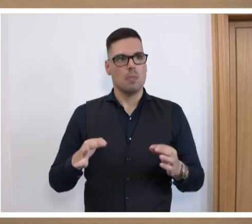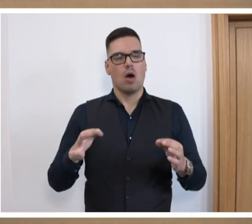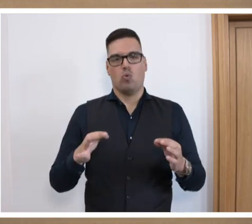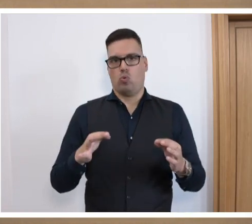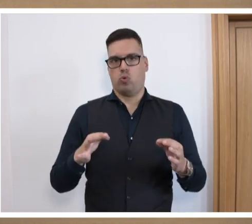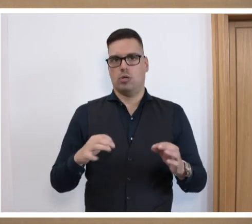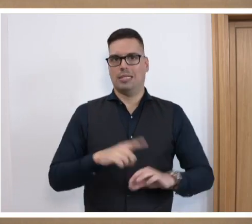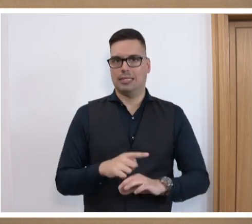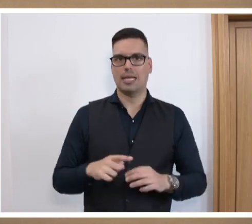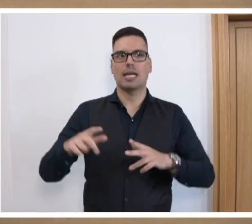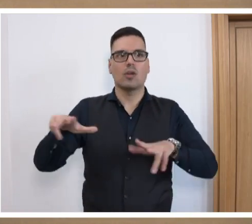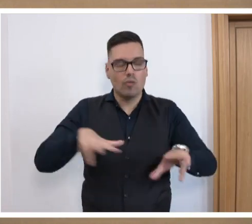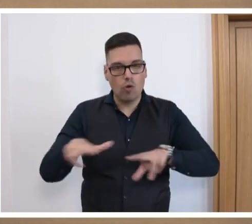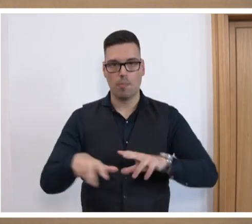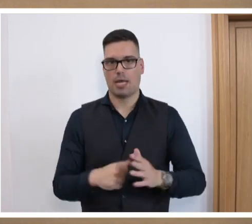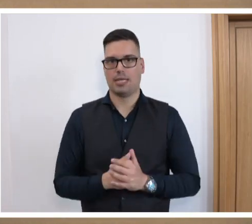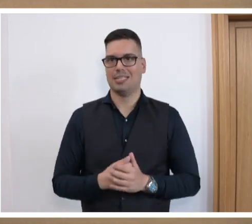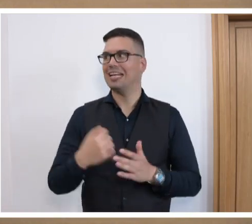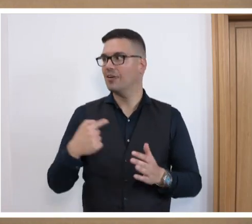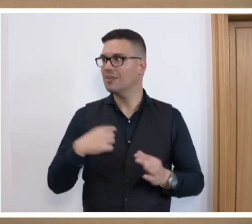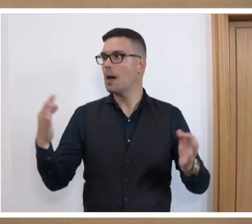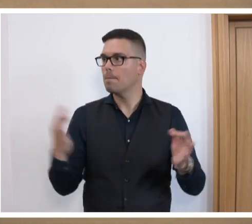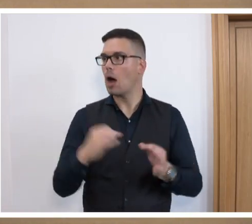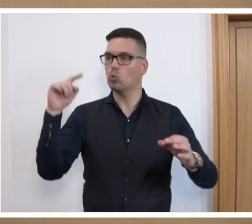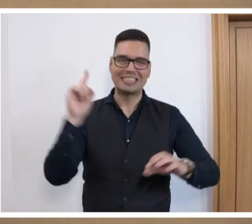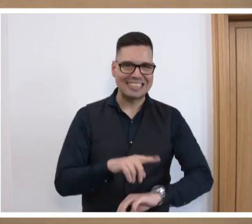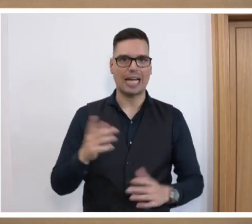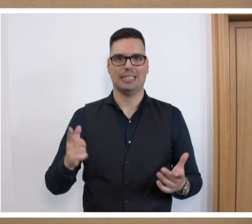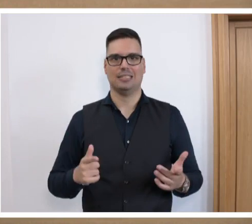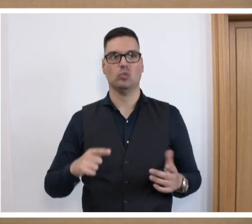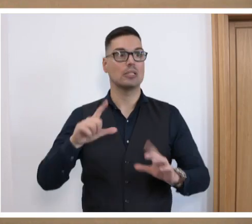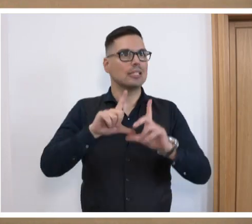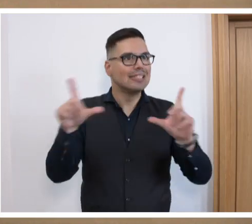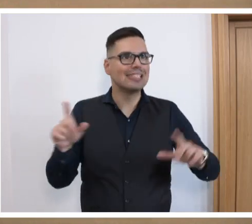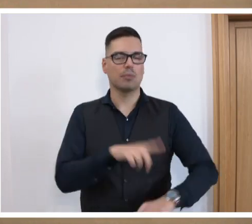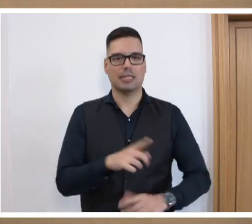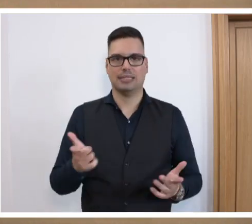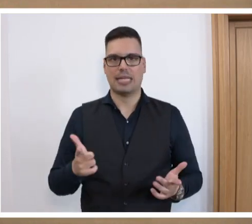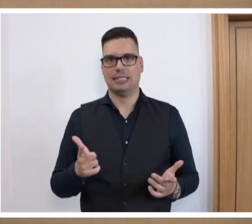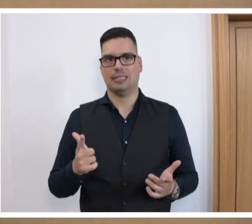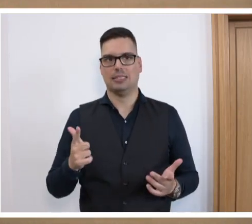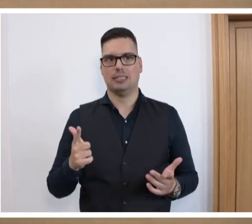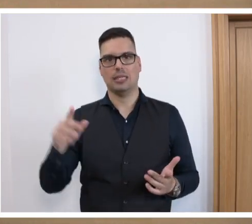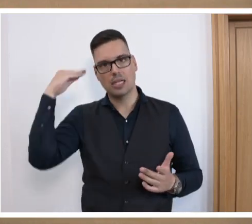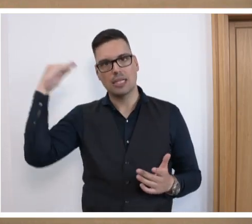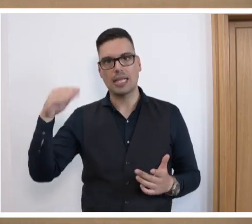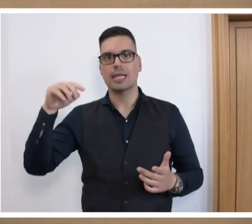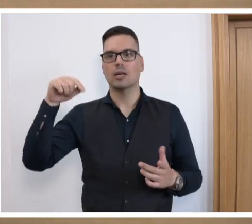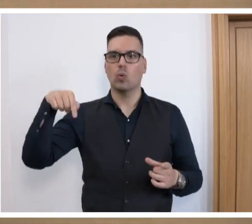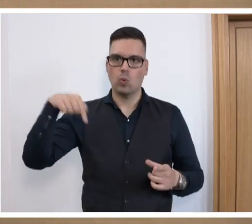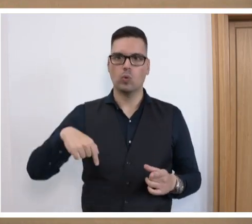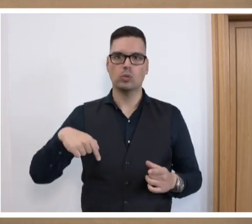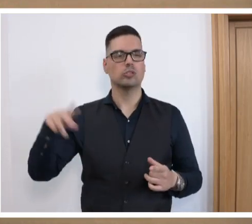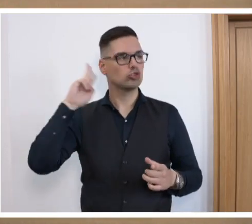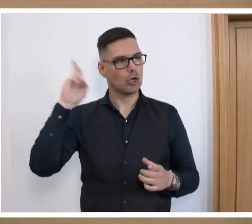sich darauf vorzubereiten. Wir brauchen Zeit. Und das Thema Zeit, glaube ich, sollte uns eine Lehre sein, das haben wir heute zu Beginn des Tages ja